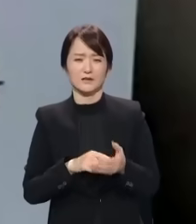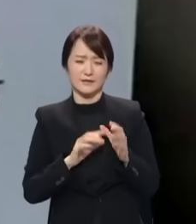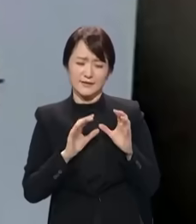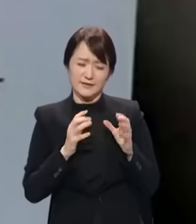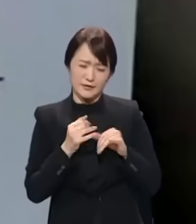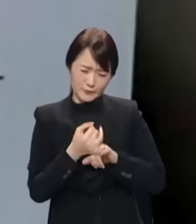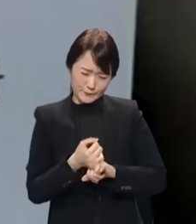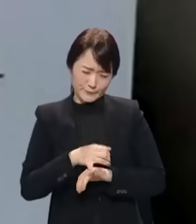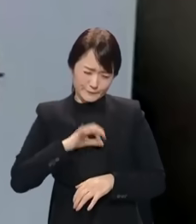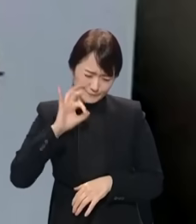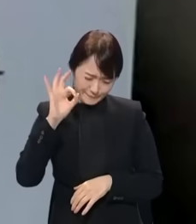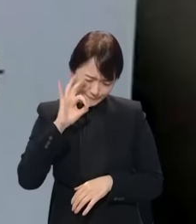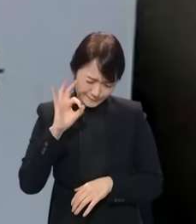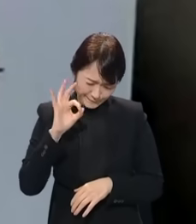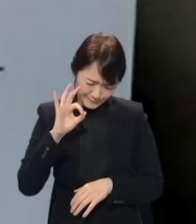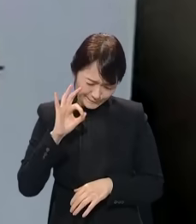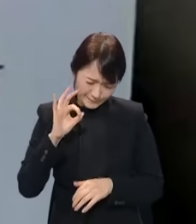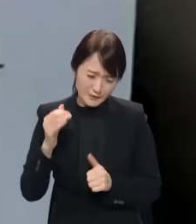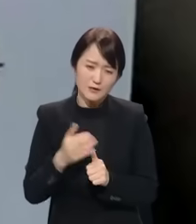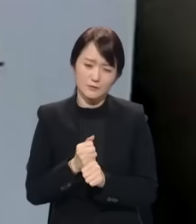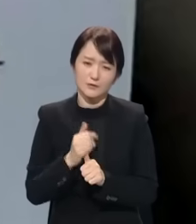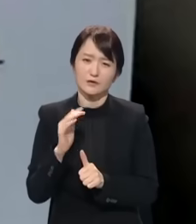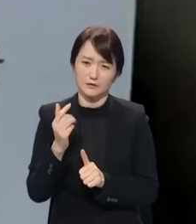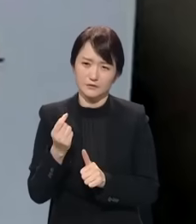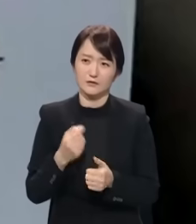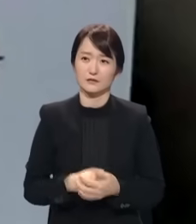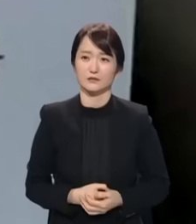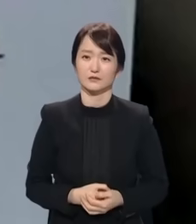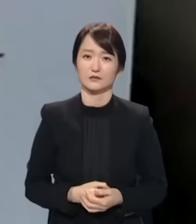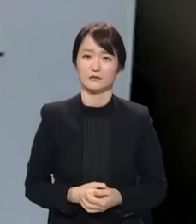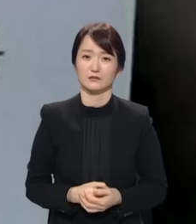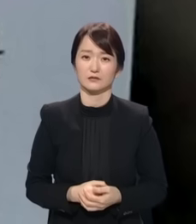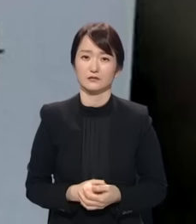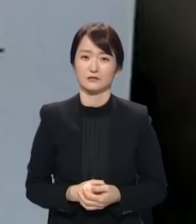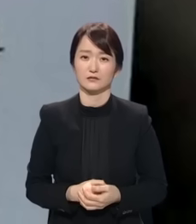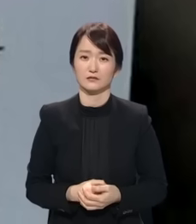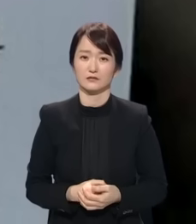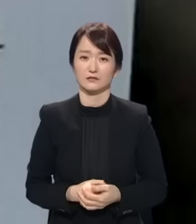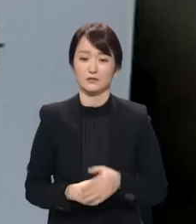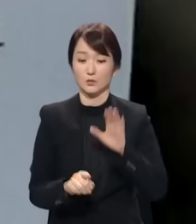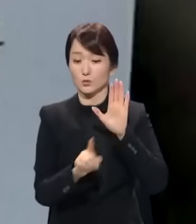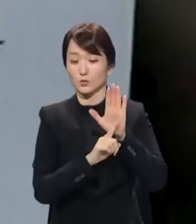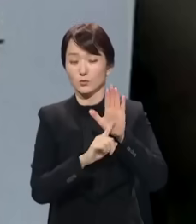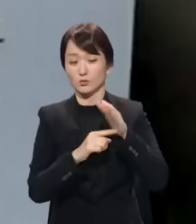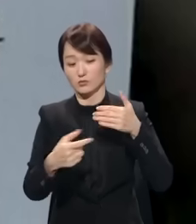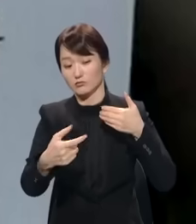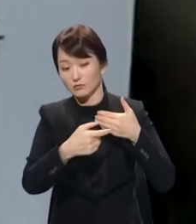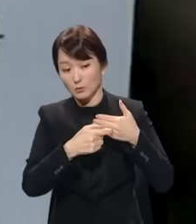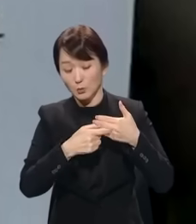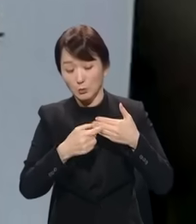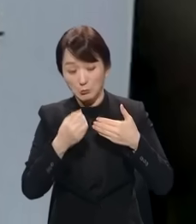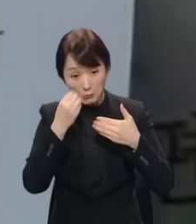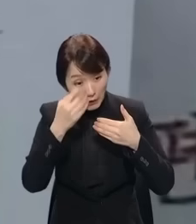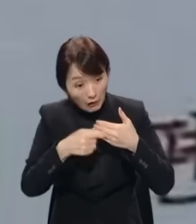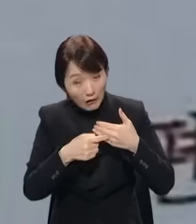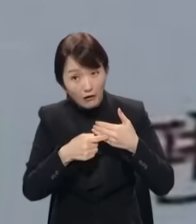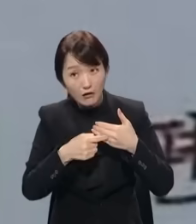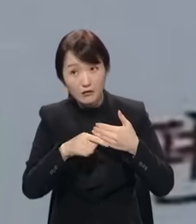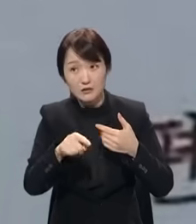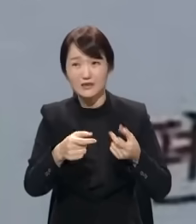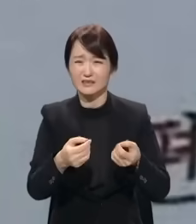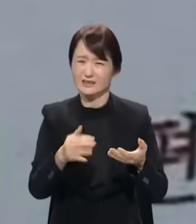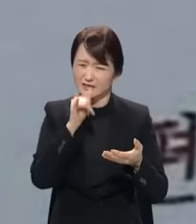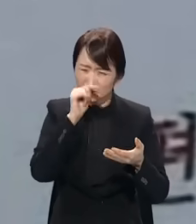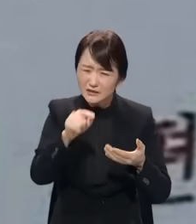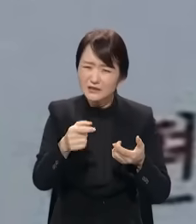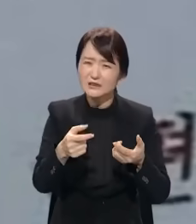텐데 이런 생각이 들어요. 근데 저렇게 쓴 것도 참 신선하기는 하고 이제 많은 누리꾼들이 정말로 저런 일이 있었으면 저렇게